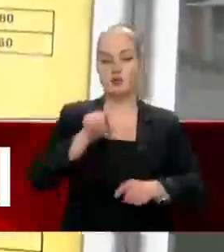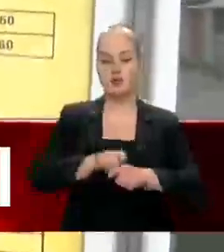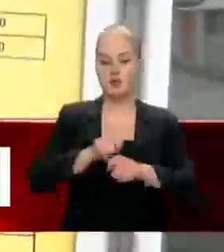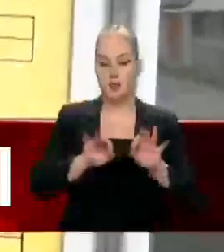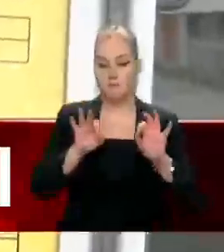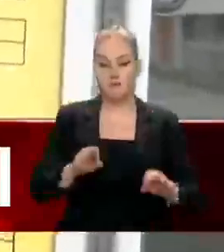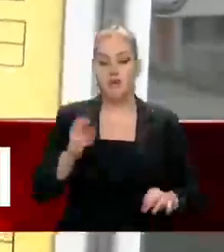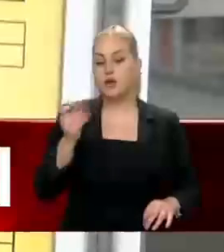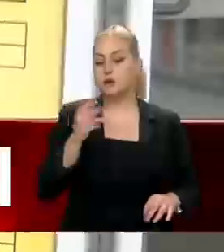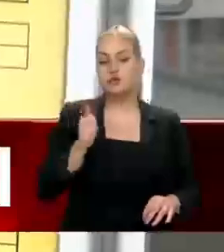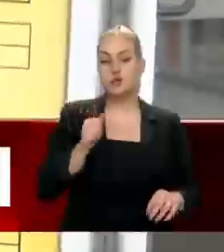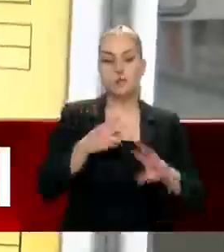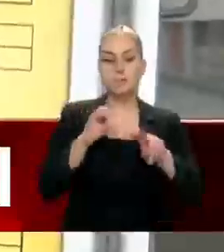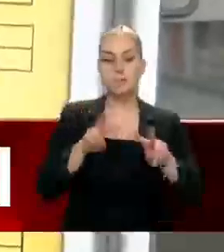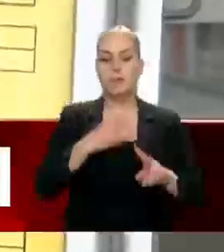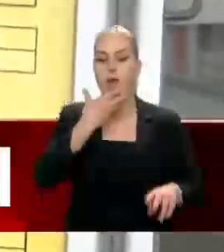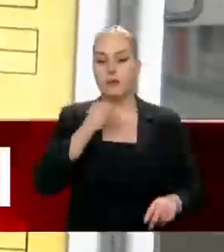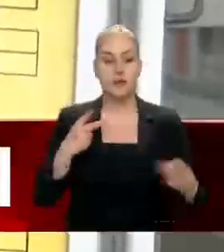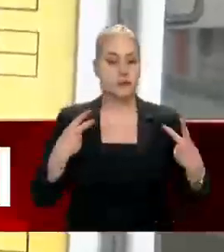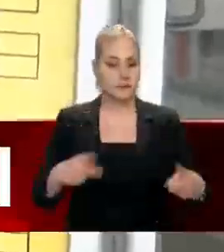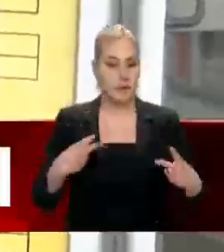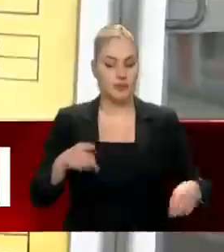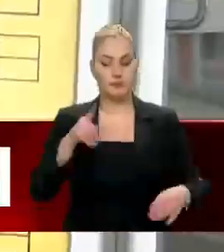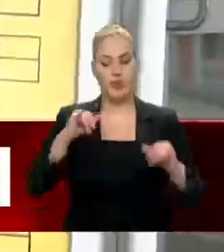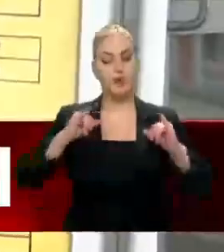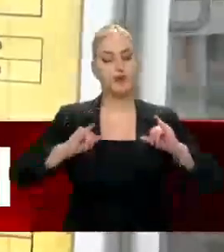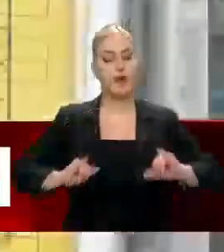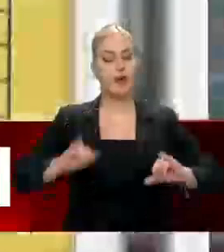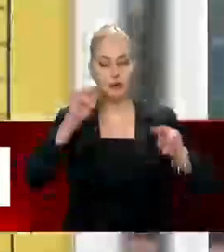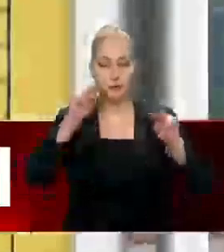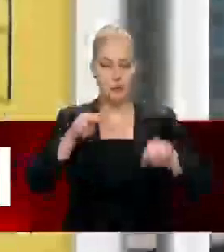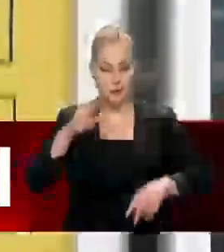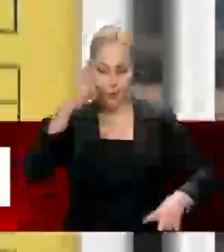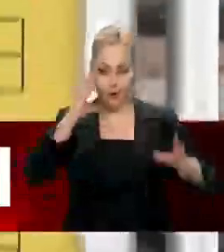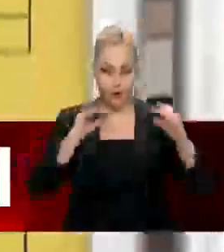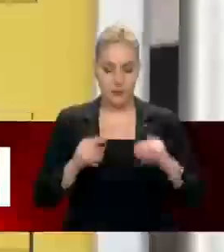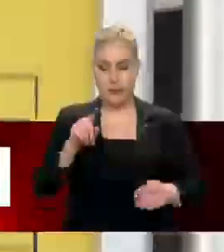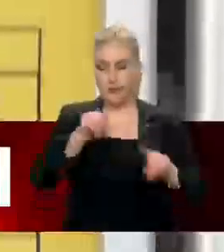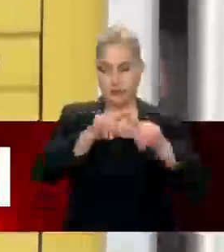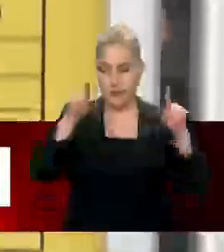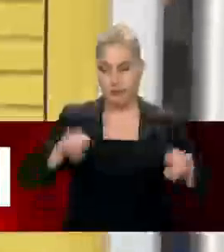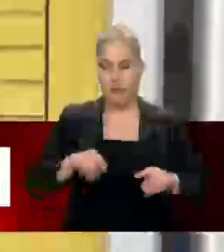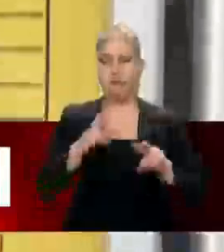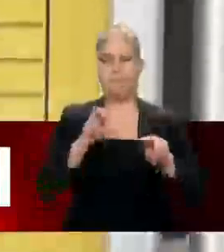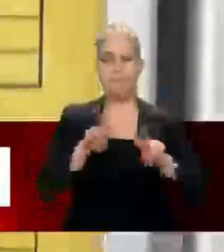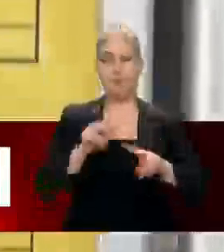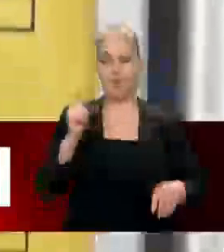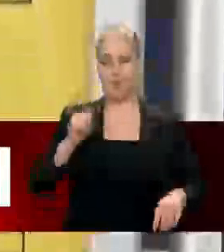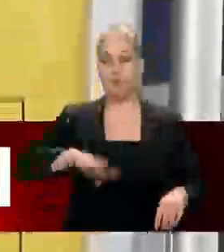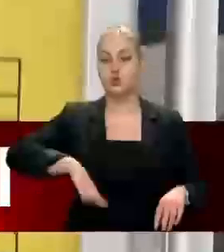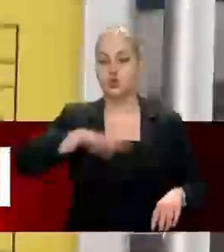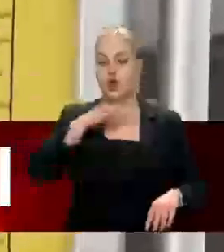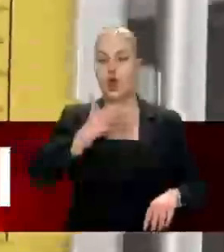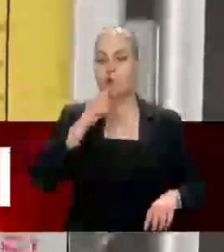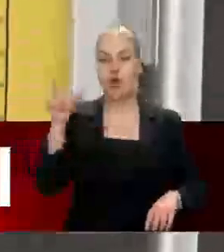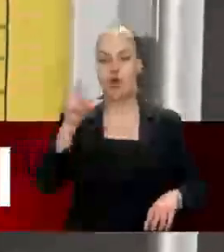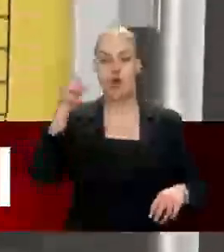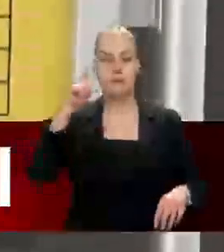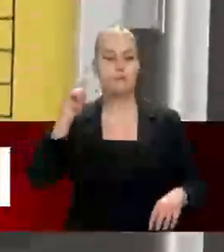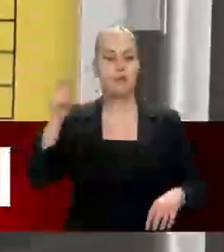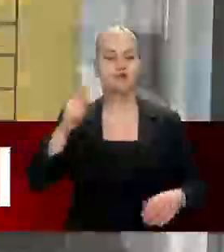kaç gün primle emekli olabilecek Bu tablodan rahatlıkla öğrenebilecek tabloya göre prim günlerini dolduranlar emekli aylığı tahsis